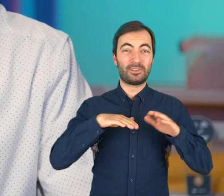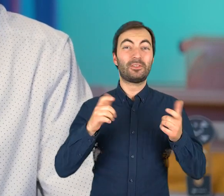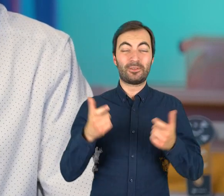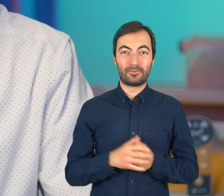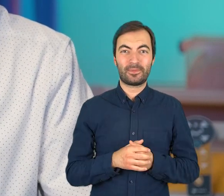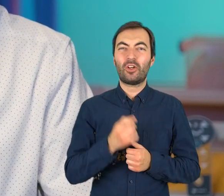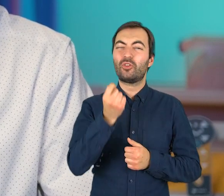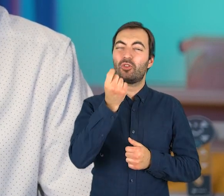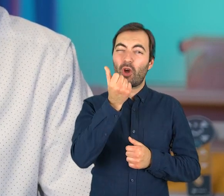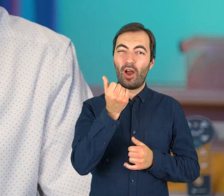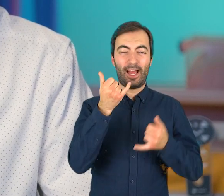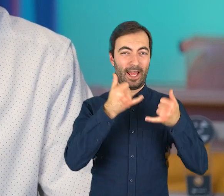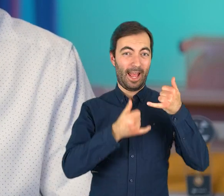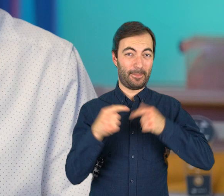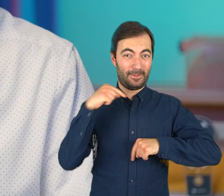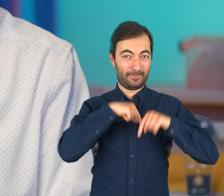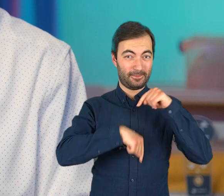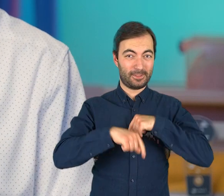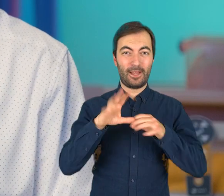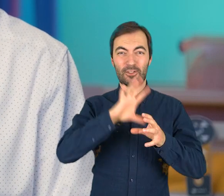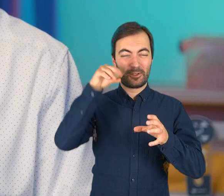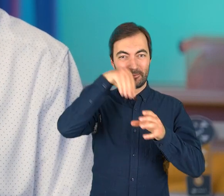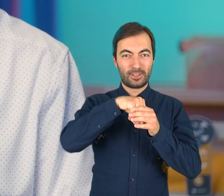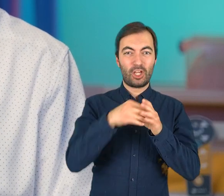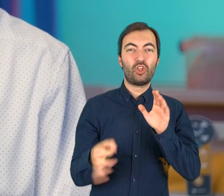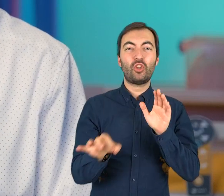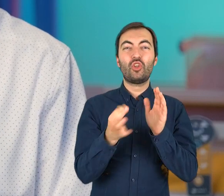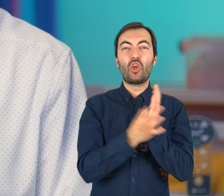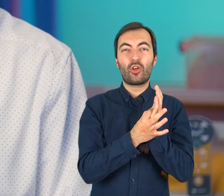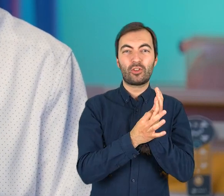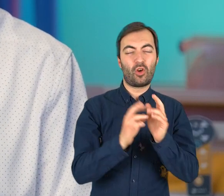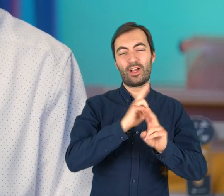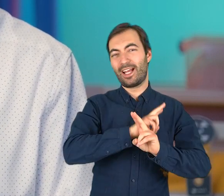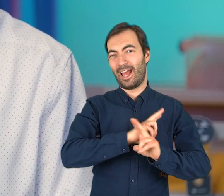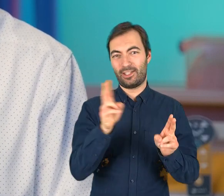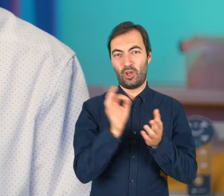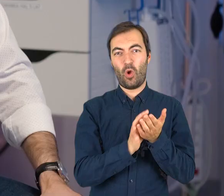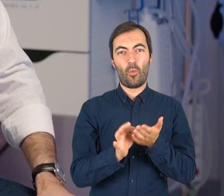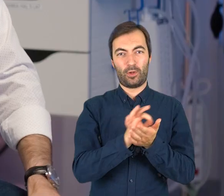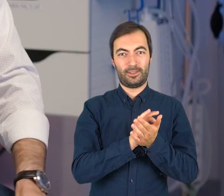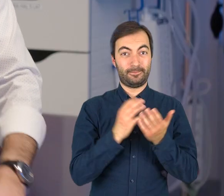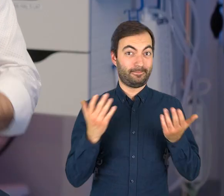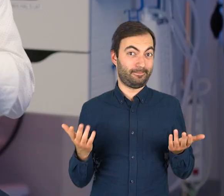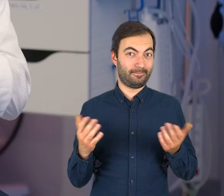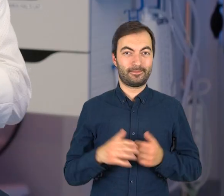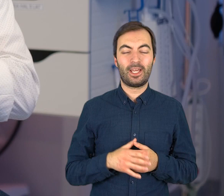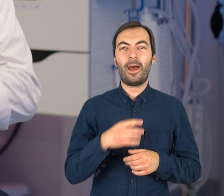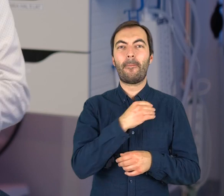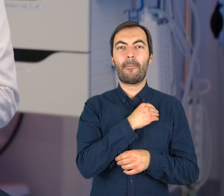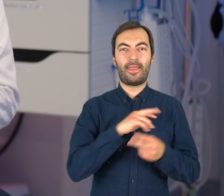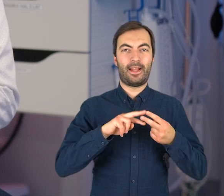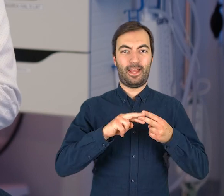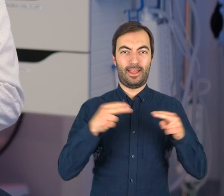od odrobinki związków chemicznych upakowanych w jądrze każdej z naszych komórek. To